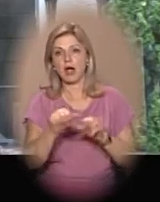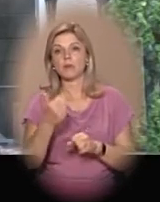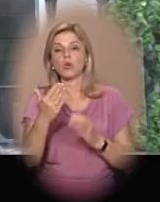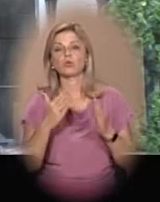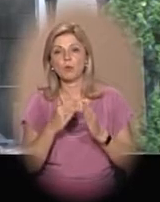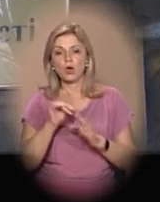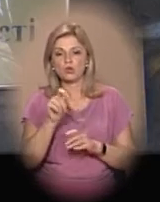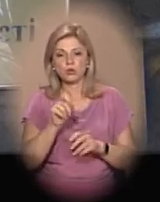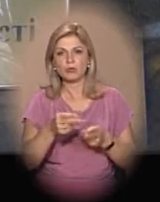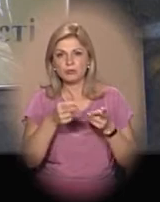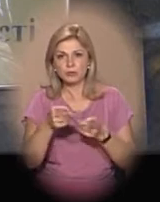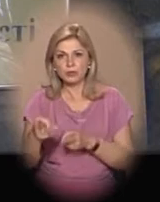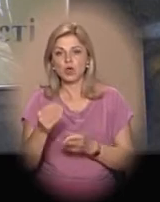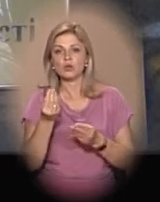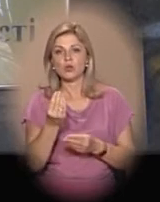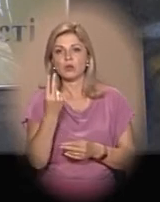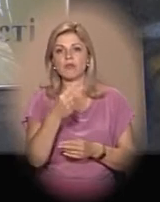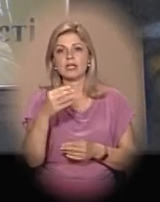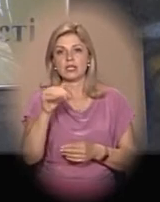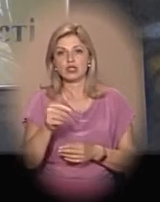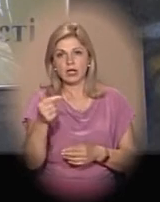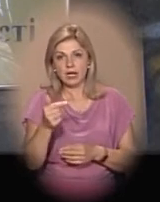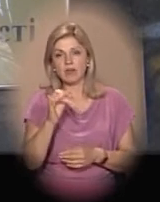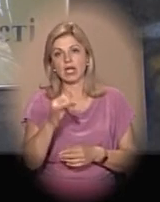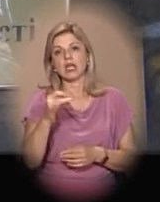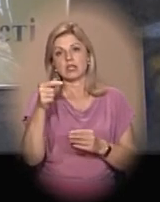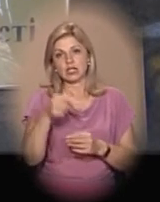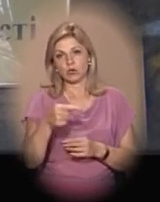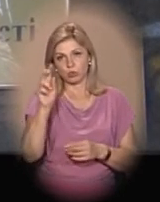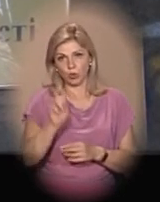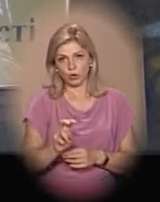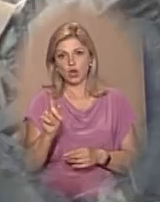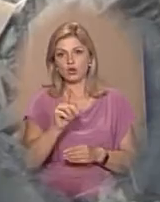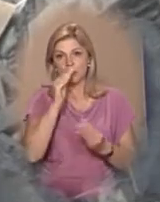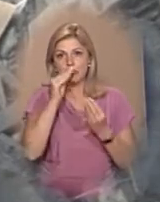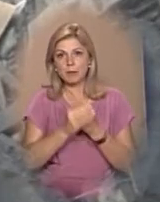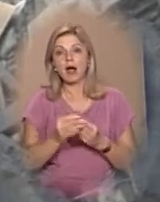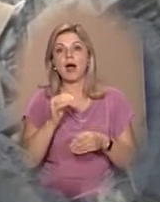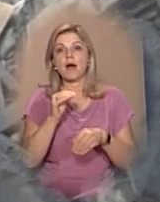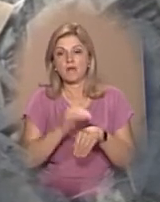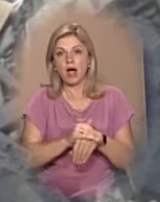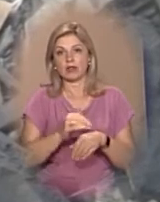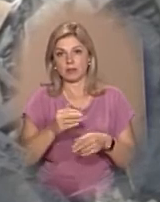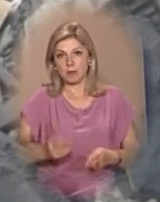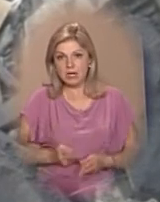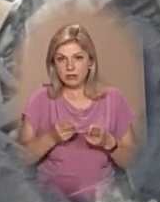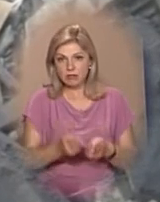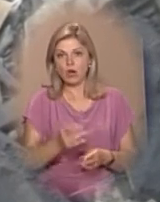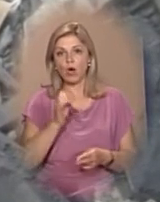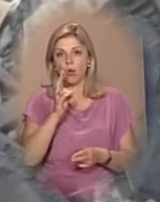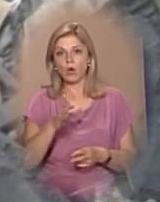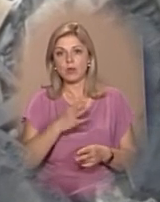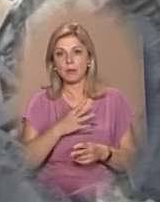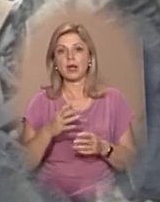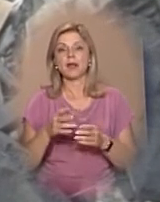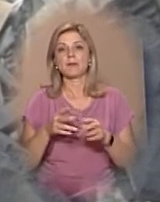золотими прикрасами на суму 20 тисяч гривень і 1000 доларів. Щоб приховати факт злочину, засуджений від'єднав шланг, який сполучав